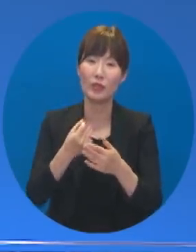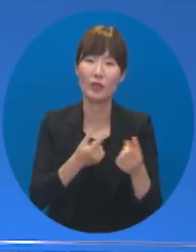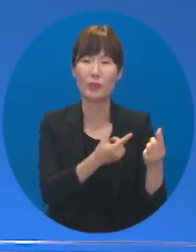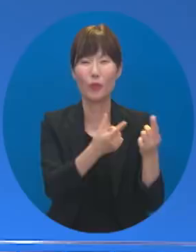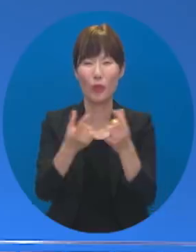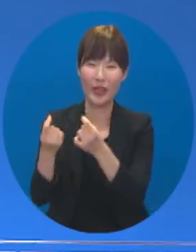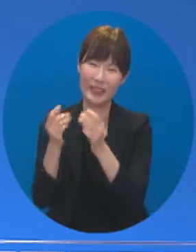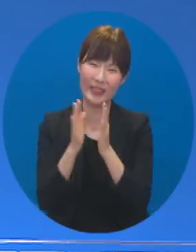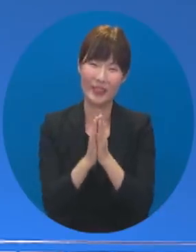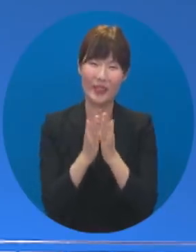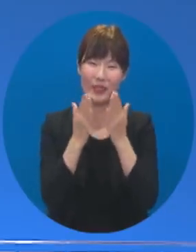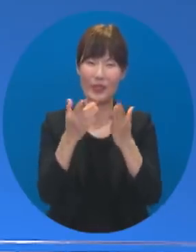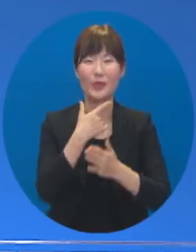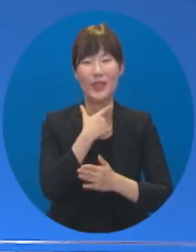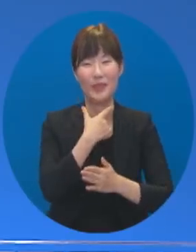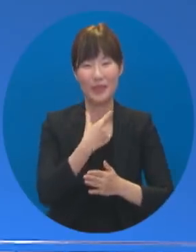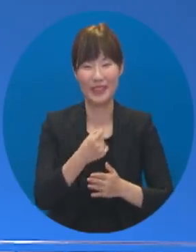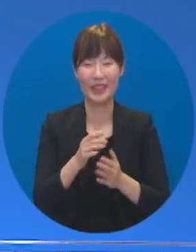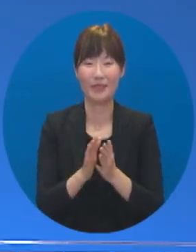좋겠습니다.